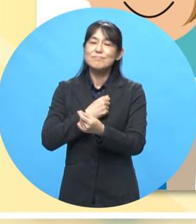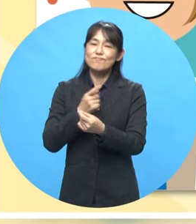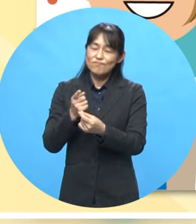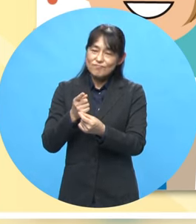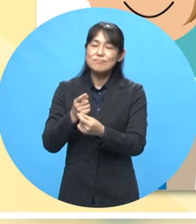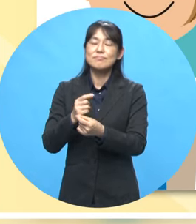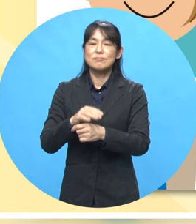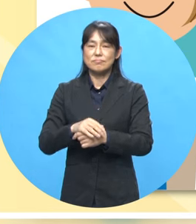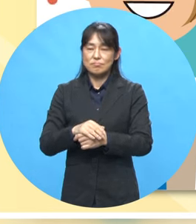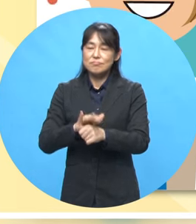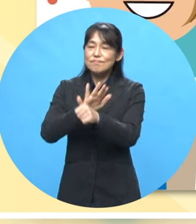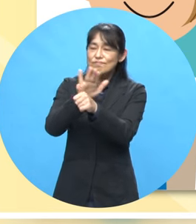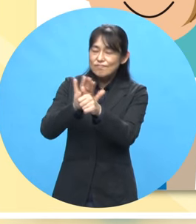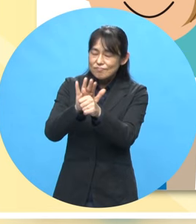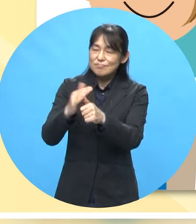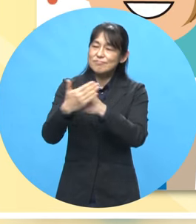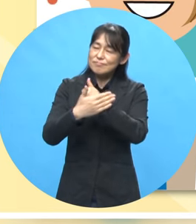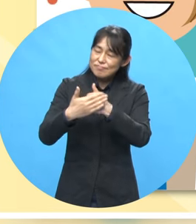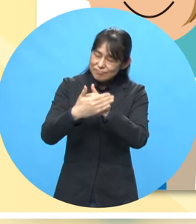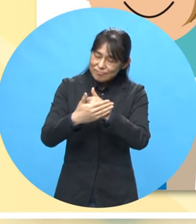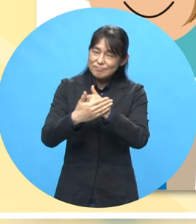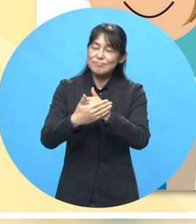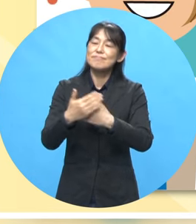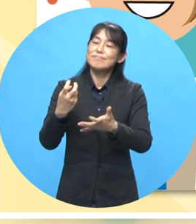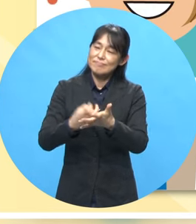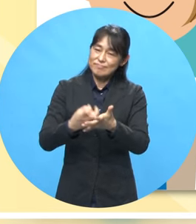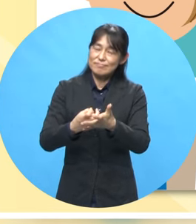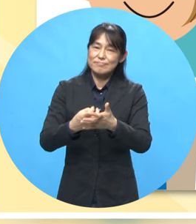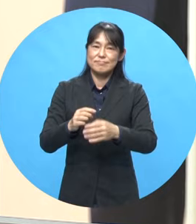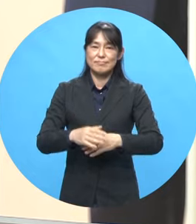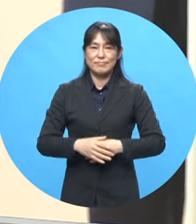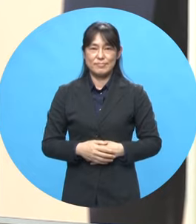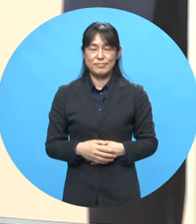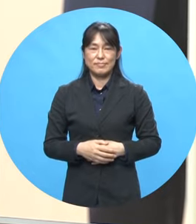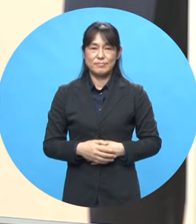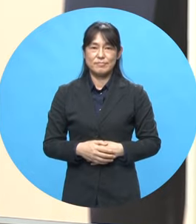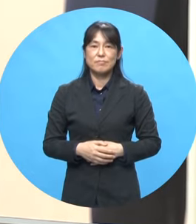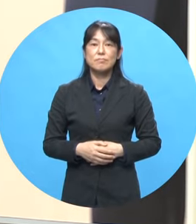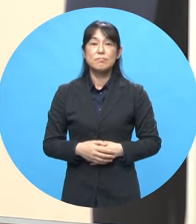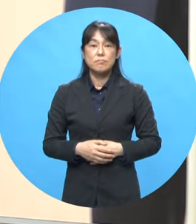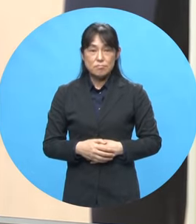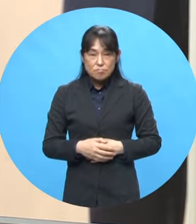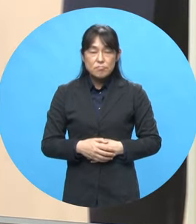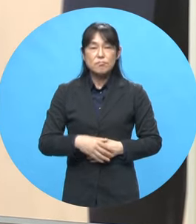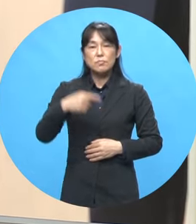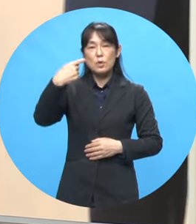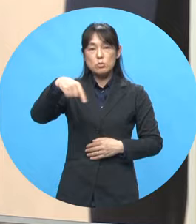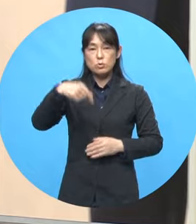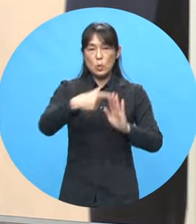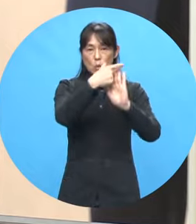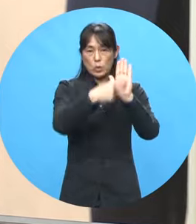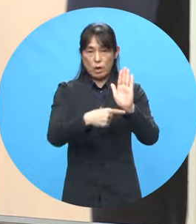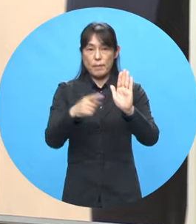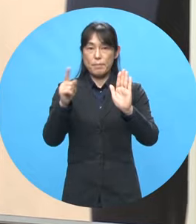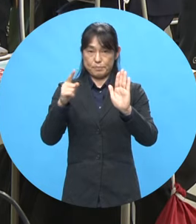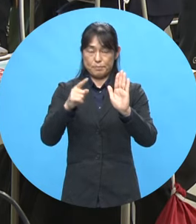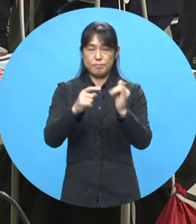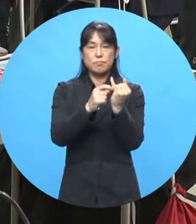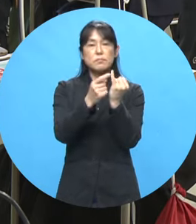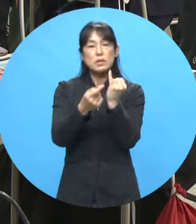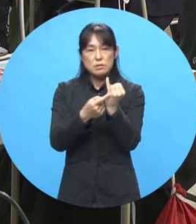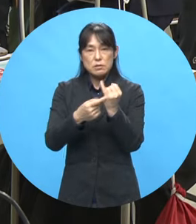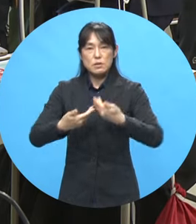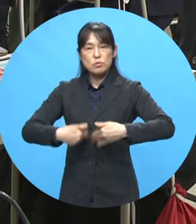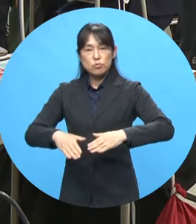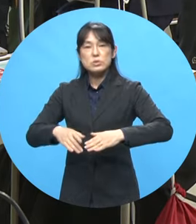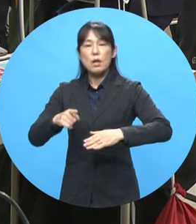と、きっとお互いを大事にすることができるわ。 この日の授業のテーマは妊娠・出